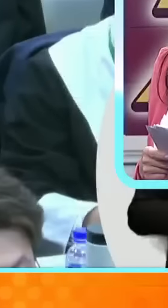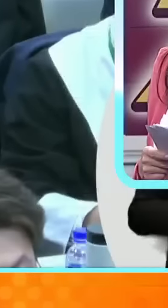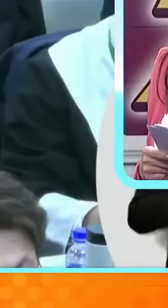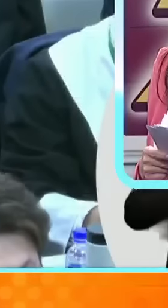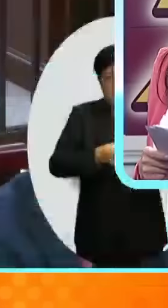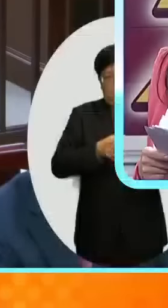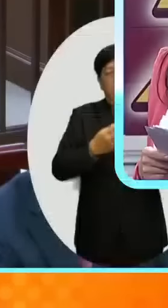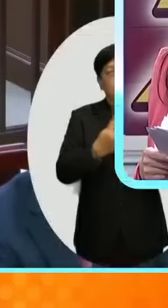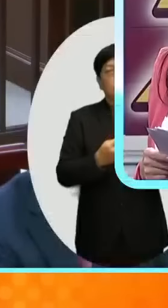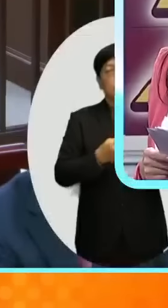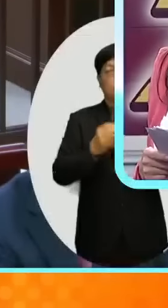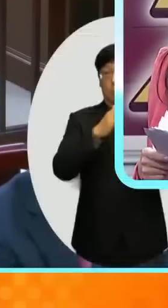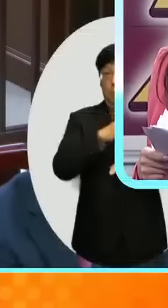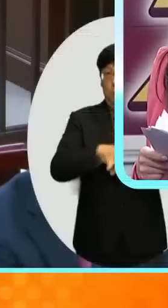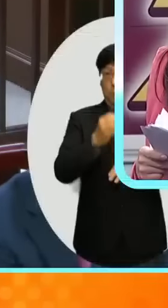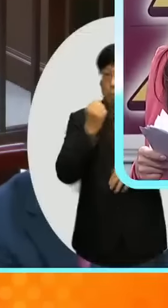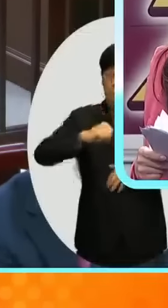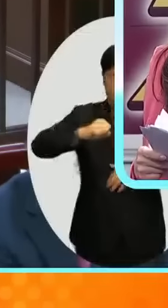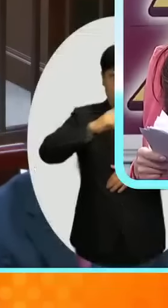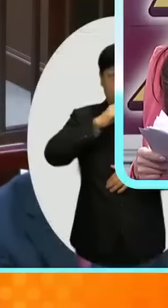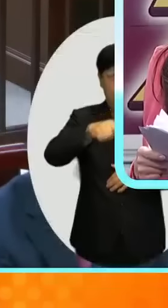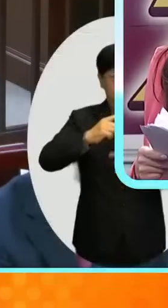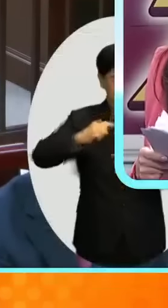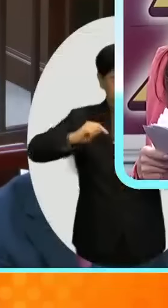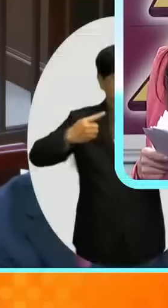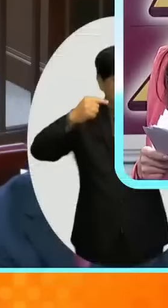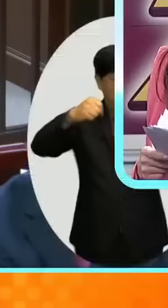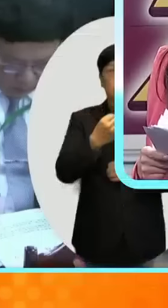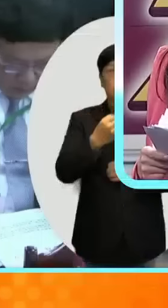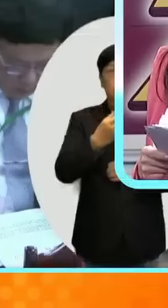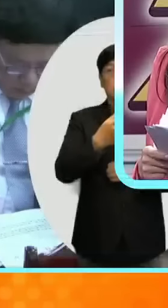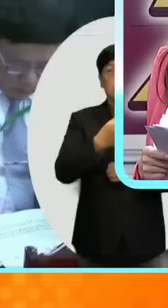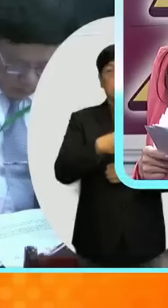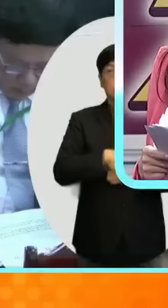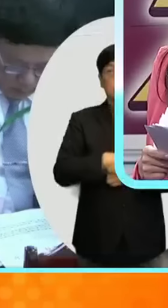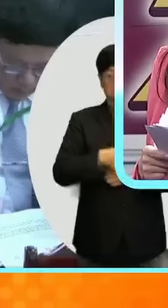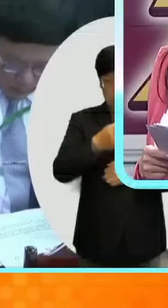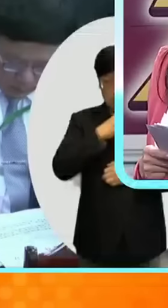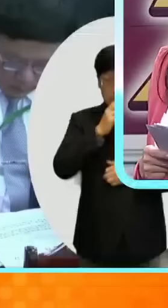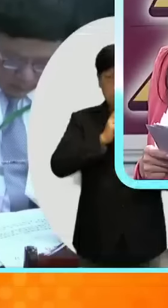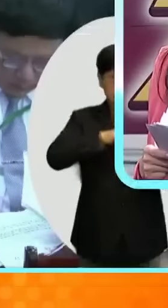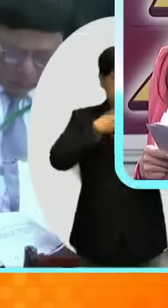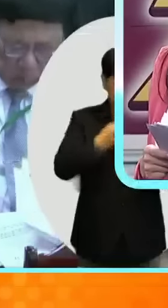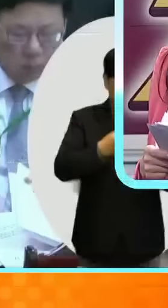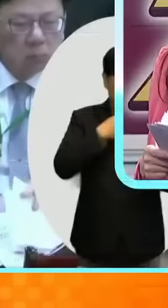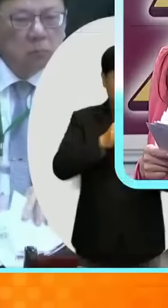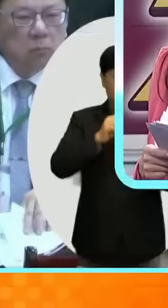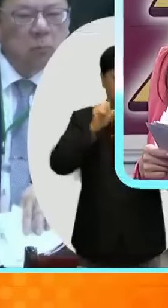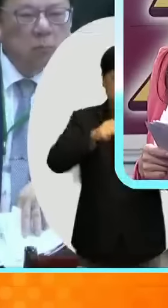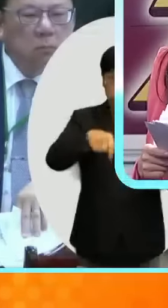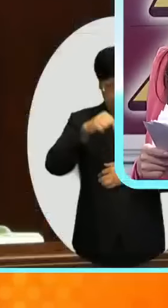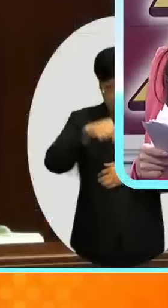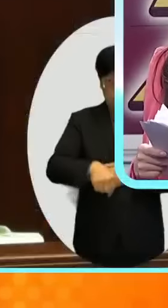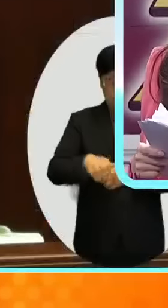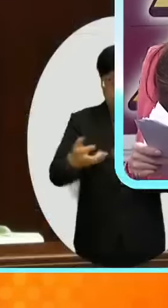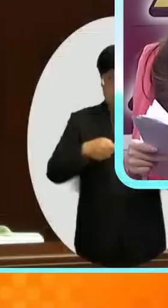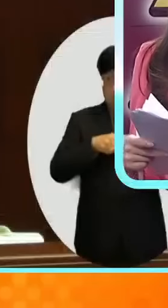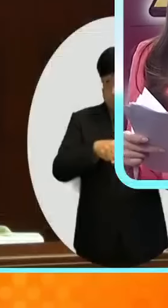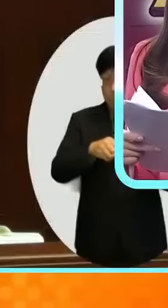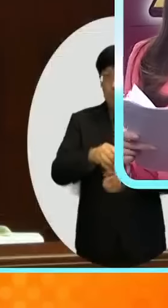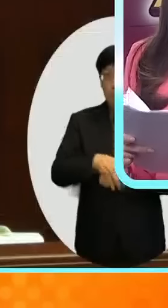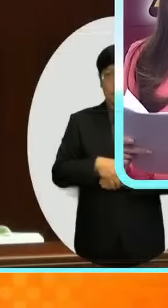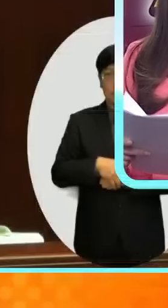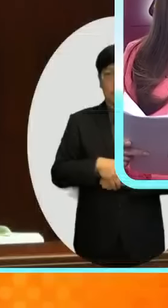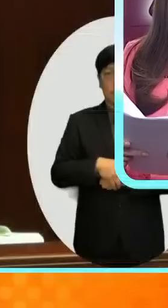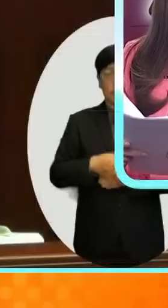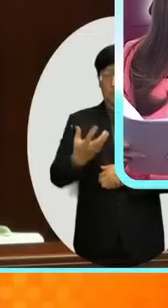用这段时间作为的时候，就已经结束了。我觉得就结束了，因为对民进党来讲啊，你们国民党跟民众党屁股有几根毛我都知